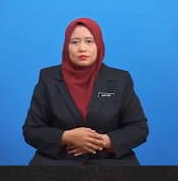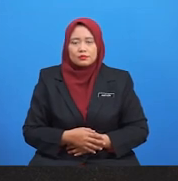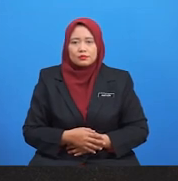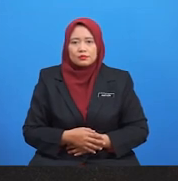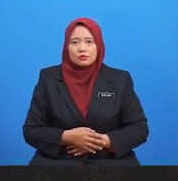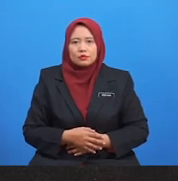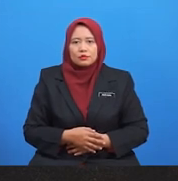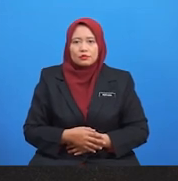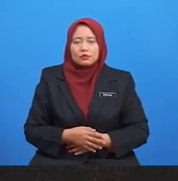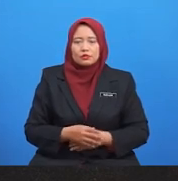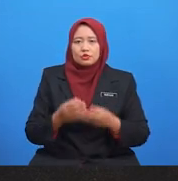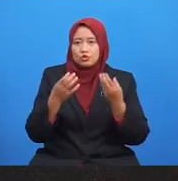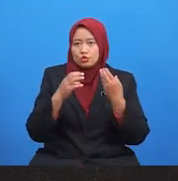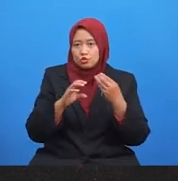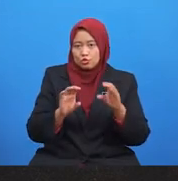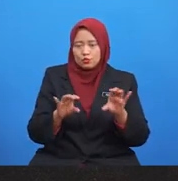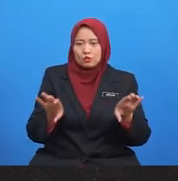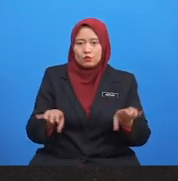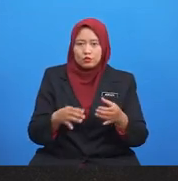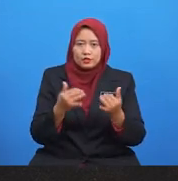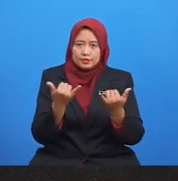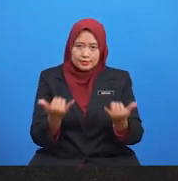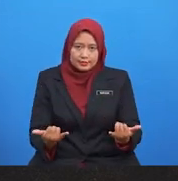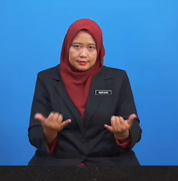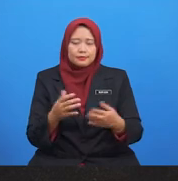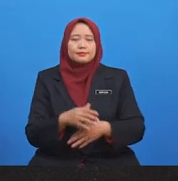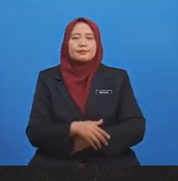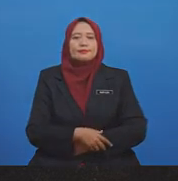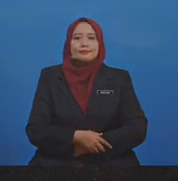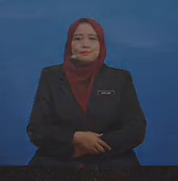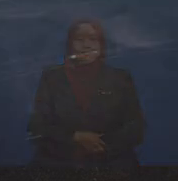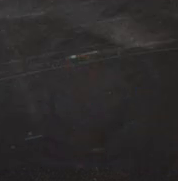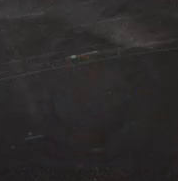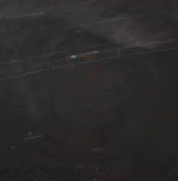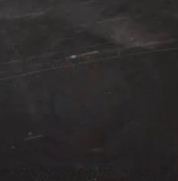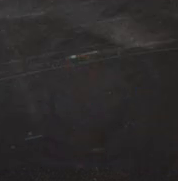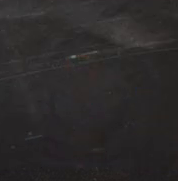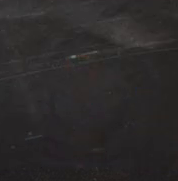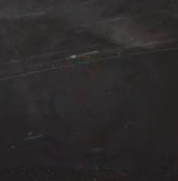ini. Masa menjawab bermula sekarang.